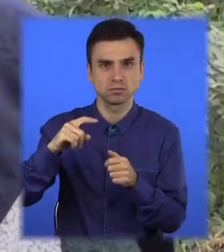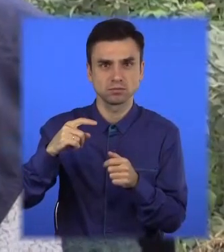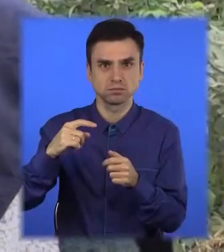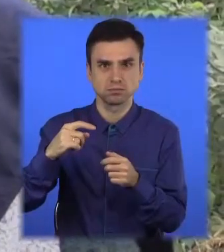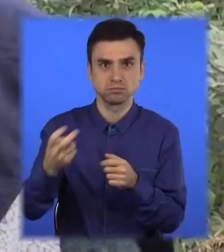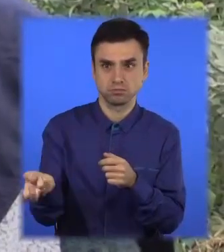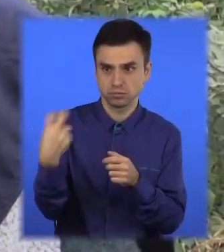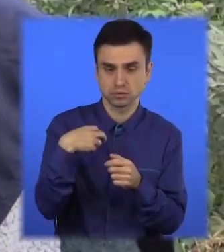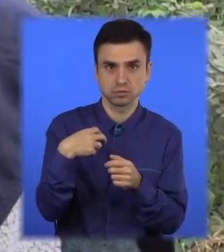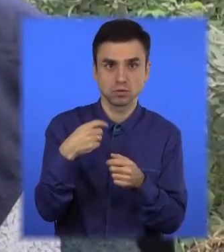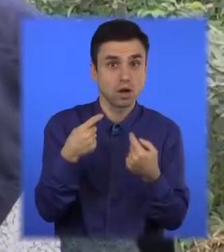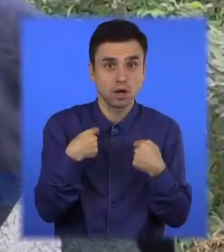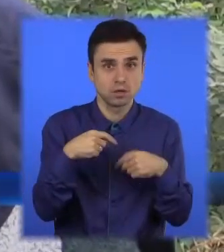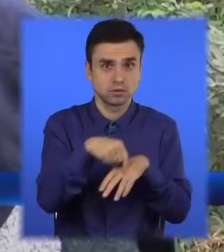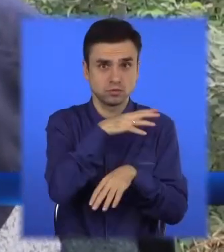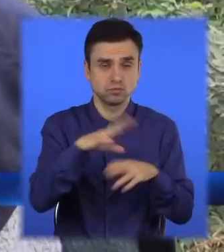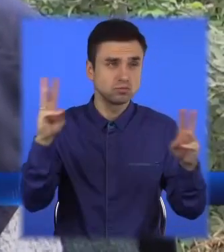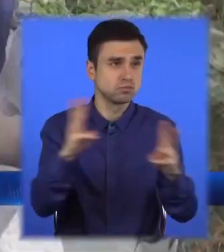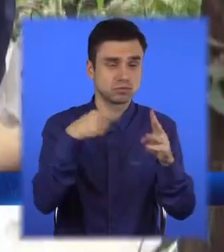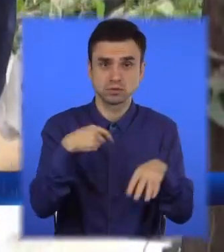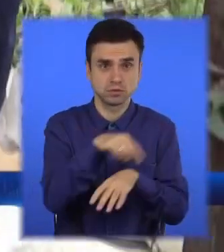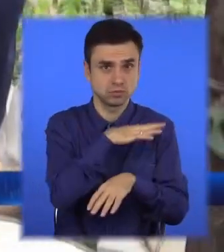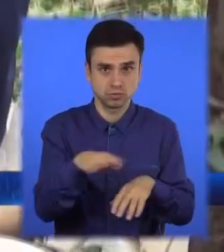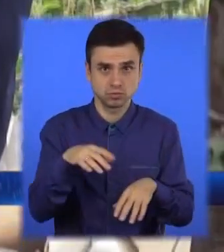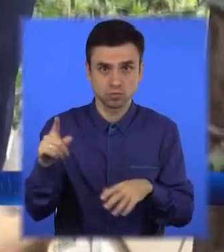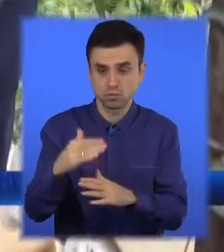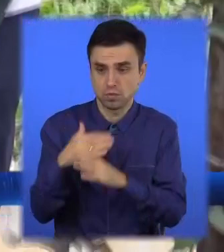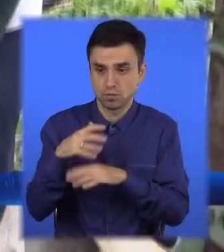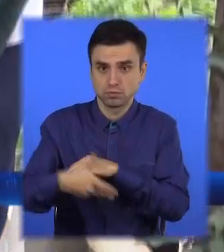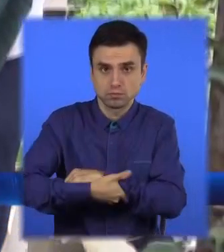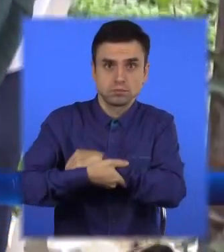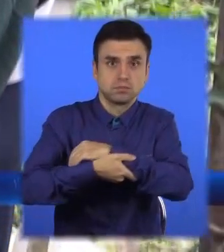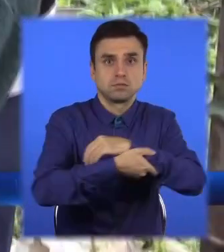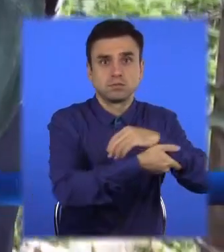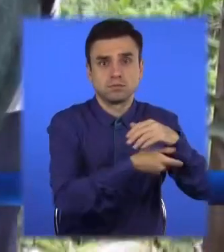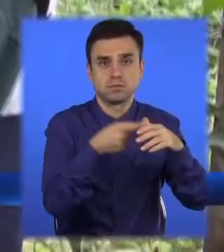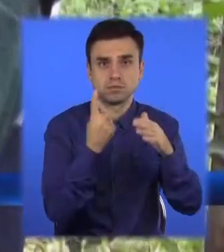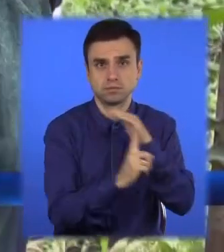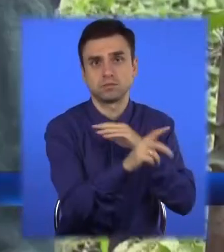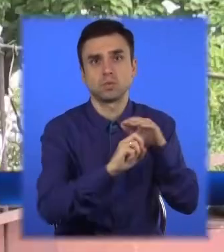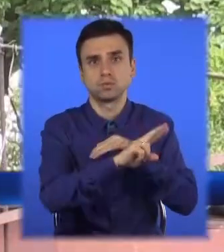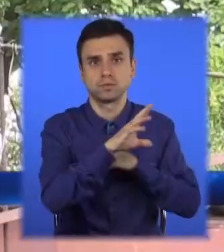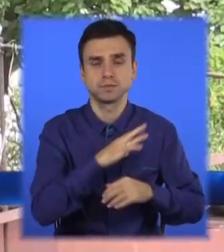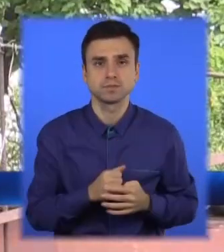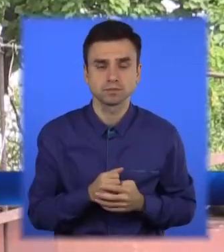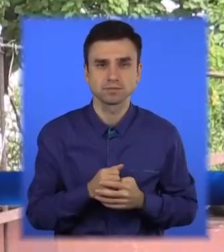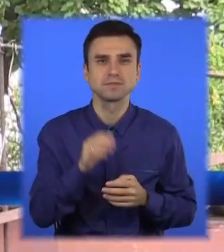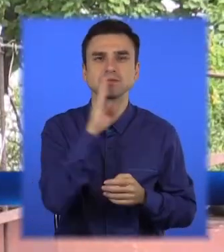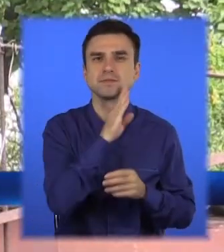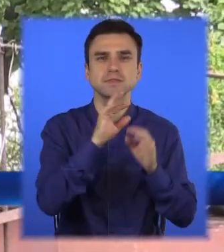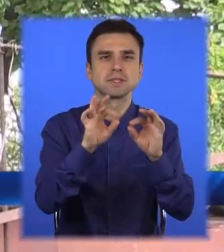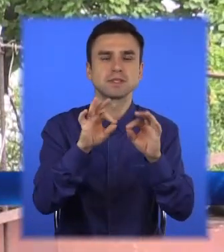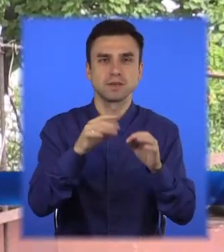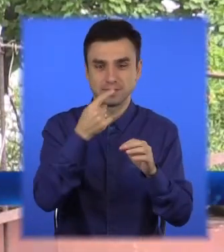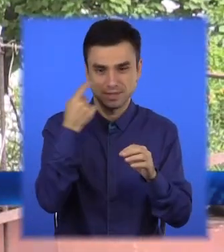пожар. Він мене вивів з квартири. Жінка розповіла, тільки почала потрохи робити ремонт. А це на пенсію